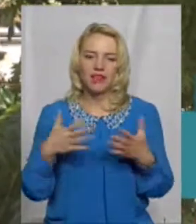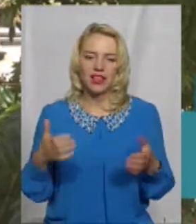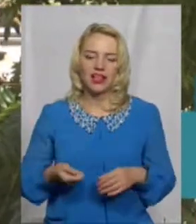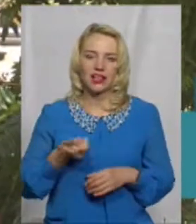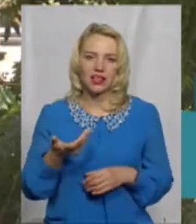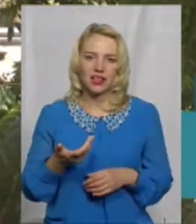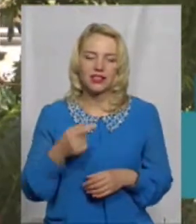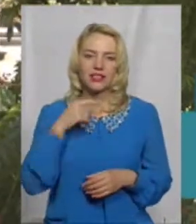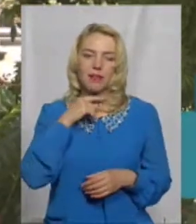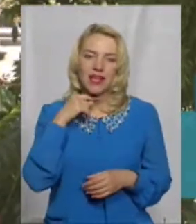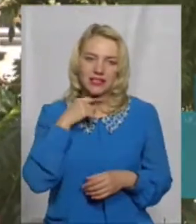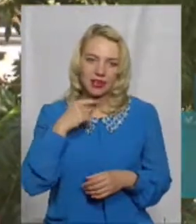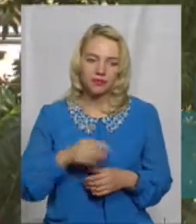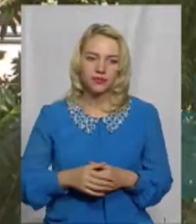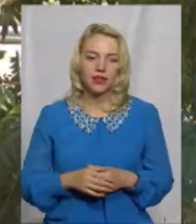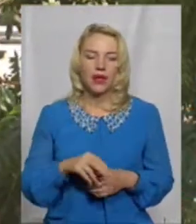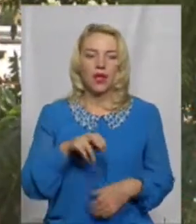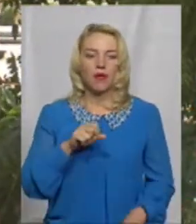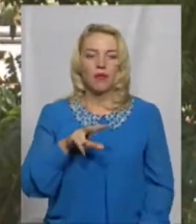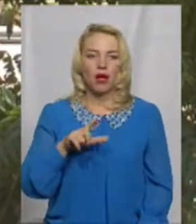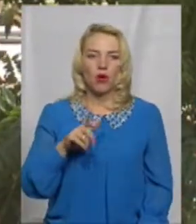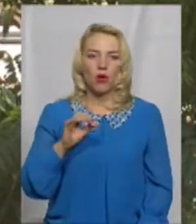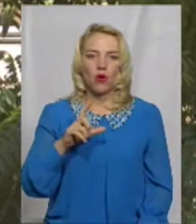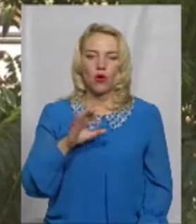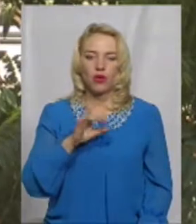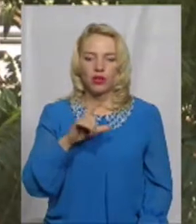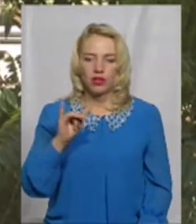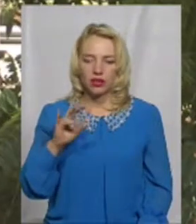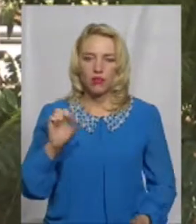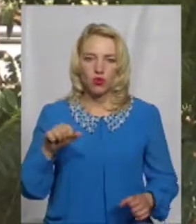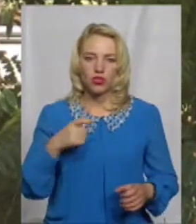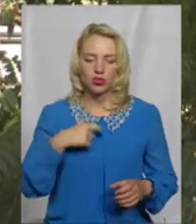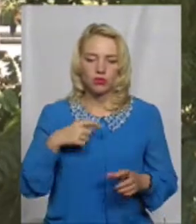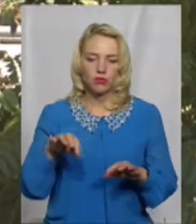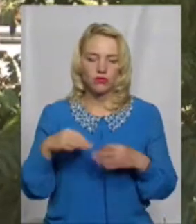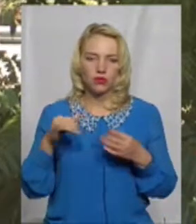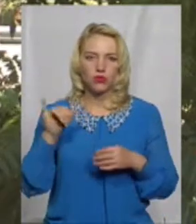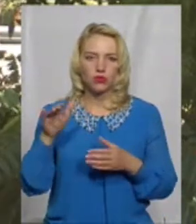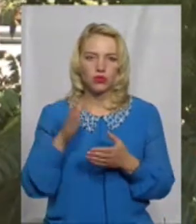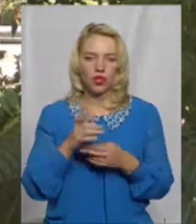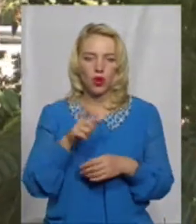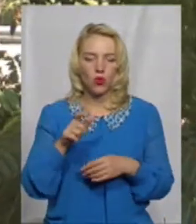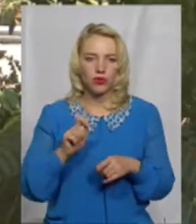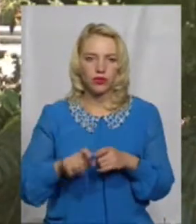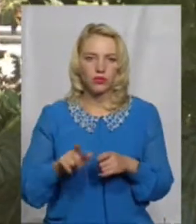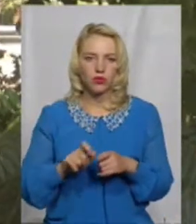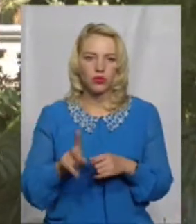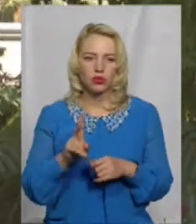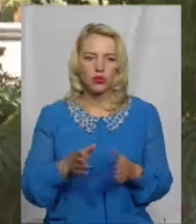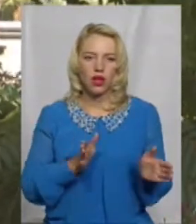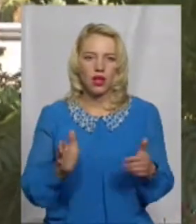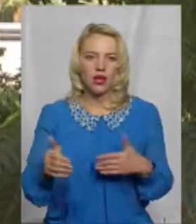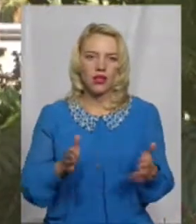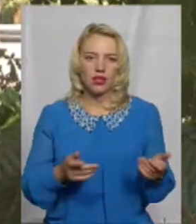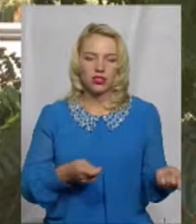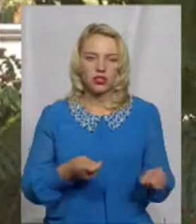м'яса. Паліохін може собі дозволити, в нього є певні люди-спонсори, які привозять ящиками